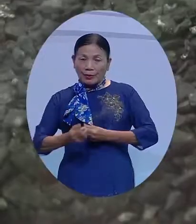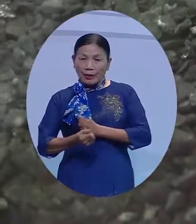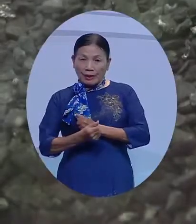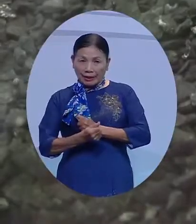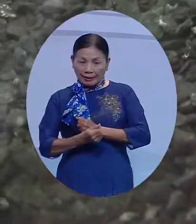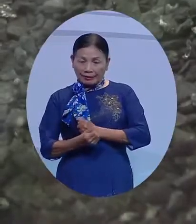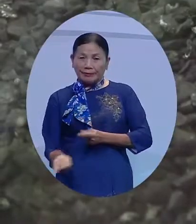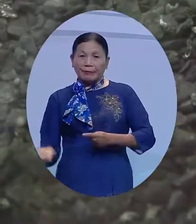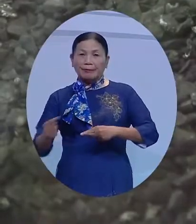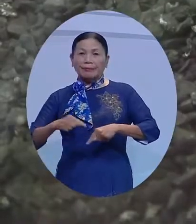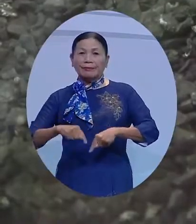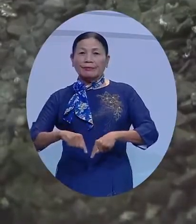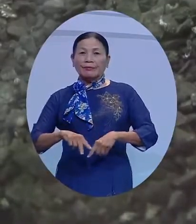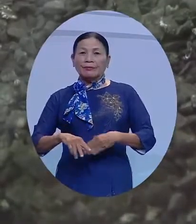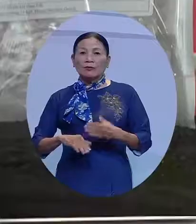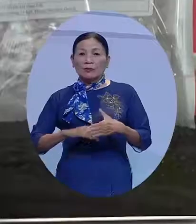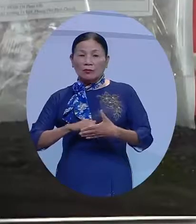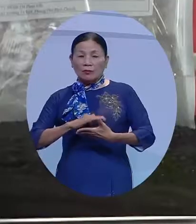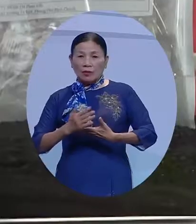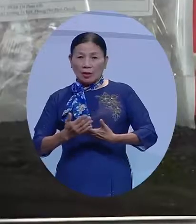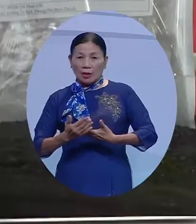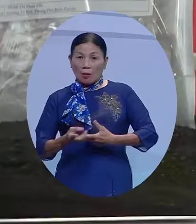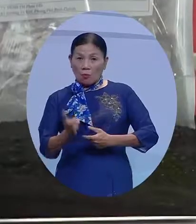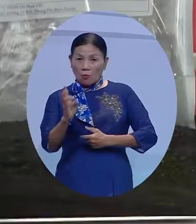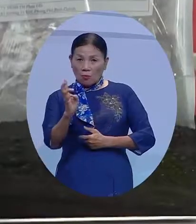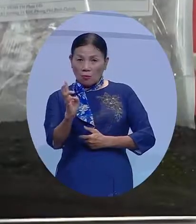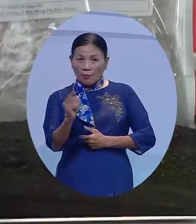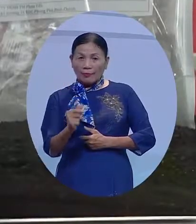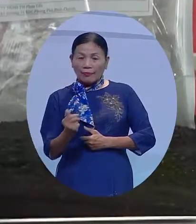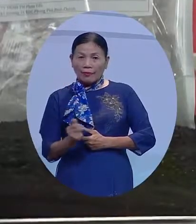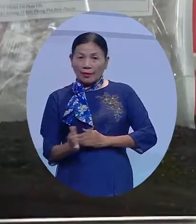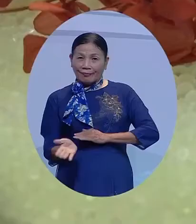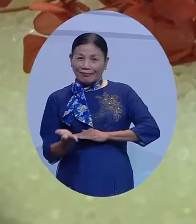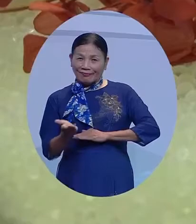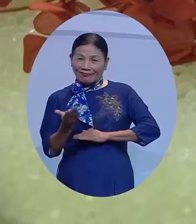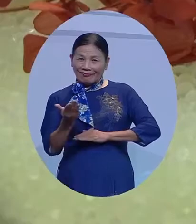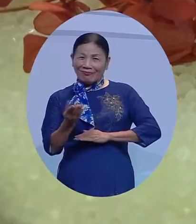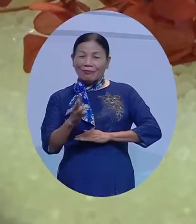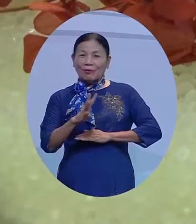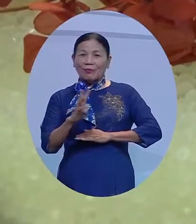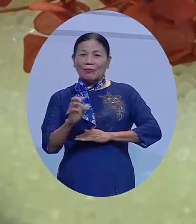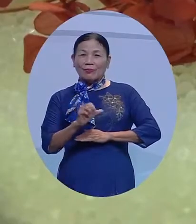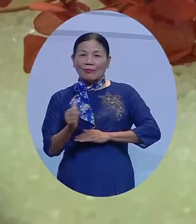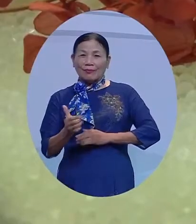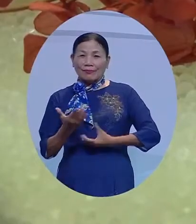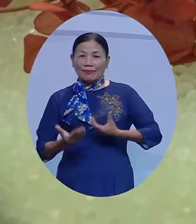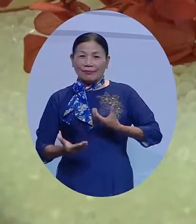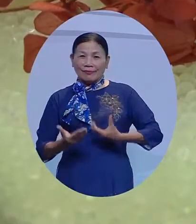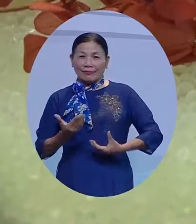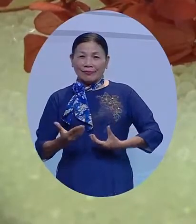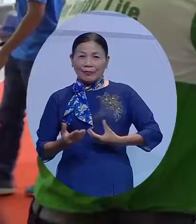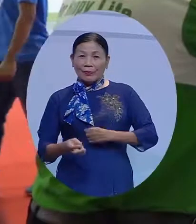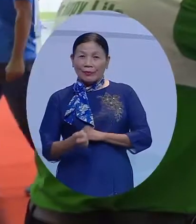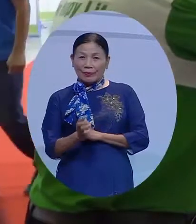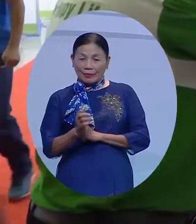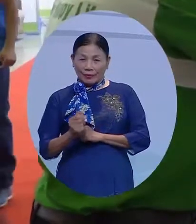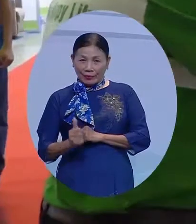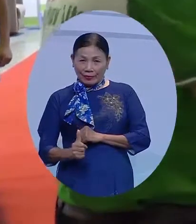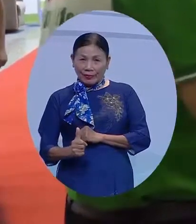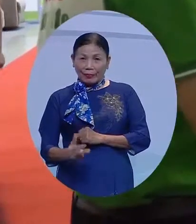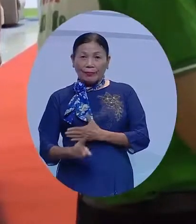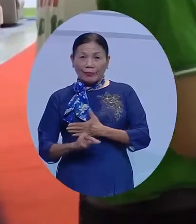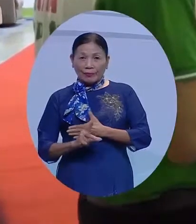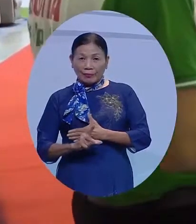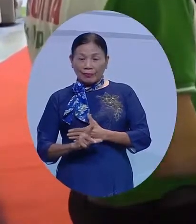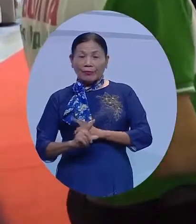mao dẫn tại các khoang rỗng. Mỗi hạt có thể hấp thụ được lượng nước lên tới 40% trọng lượng của hạt. Kèm theo đó, nhiều loại phụ gia đa